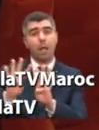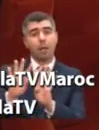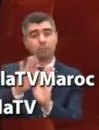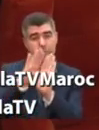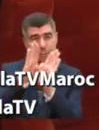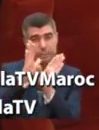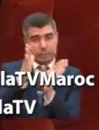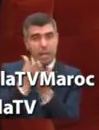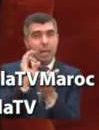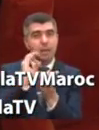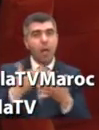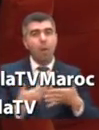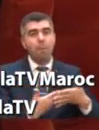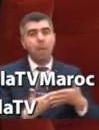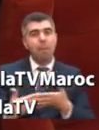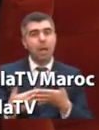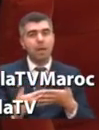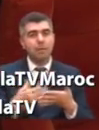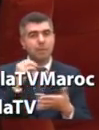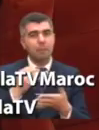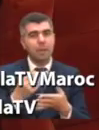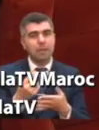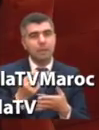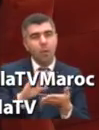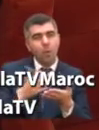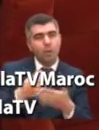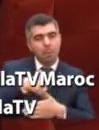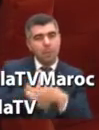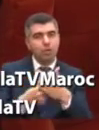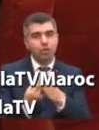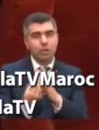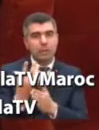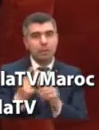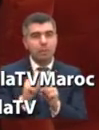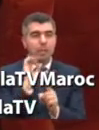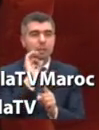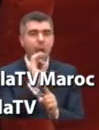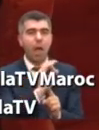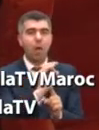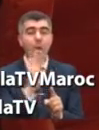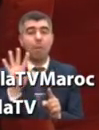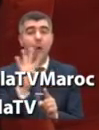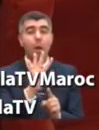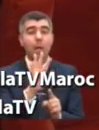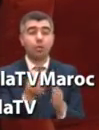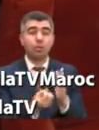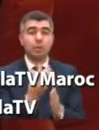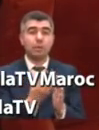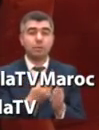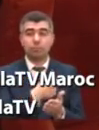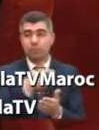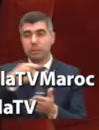24 حاضنة متنقلة وزعت على المراكز الجهوية. ثم كذلك هناك بلورة بروتوكولات تكفلات بالمستعجلات